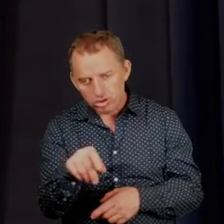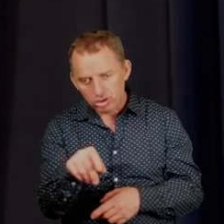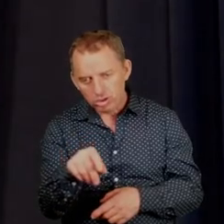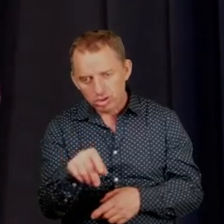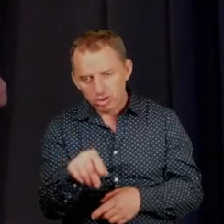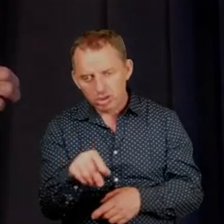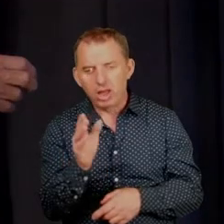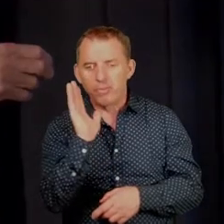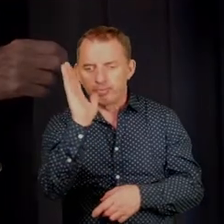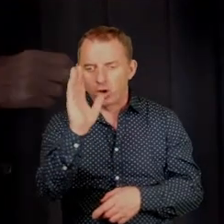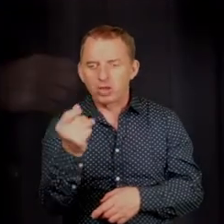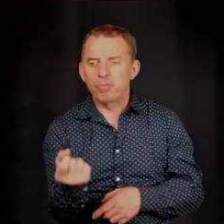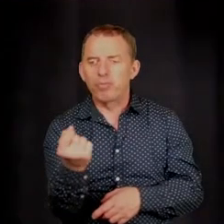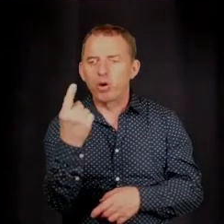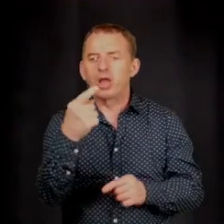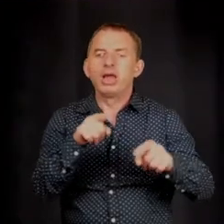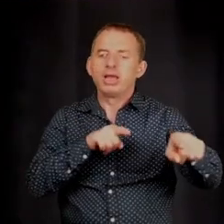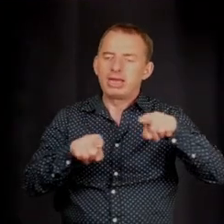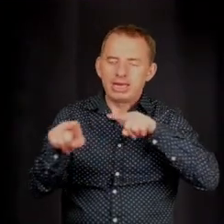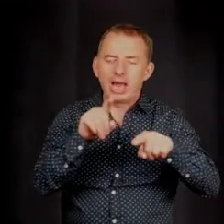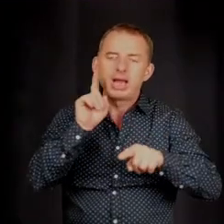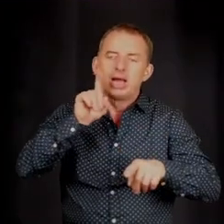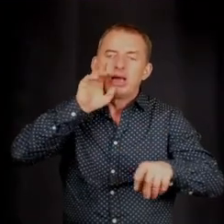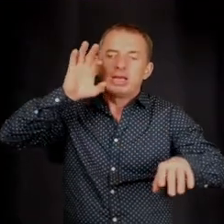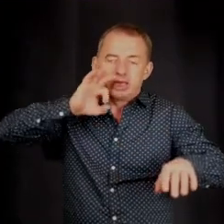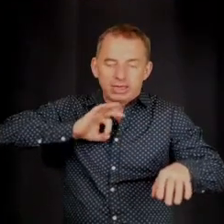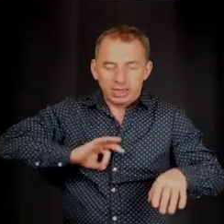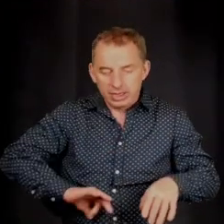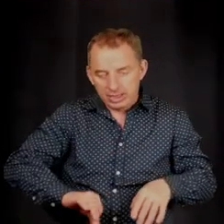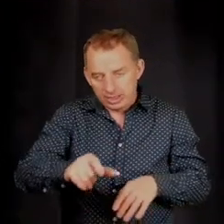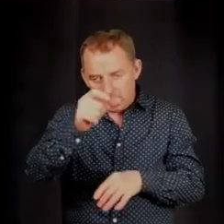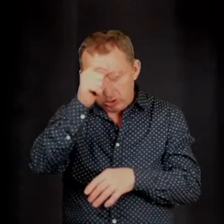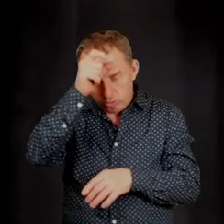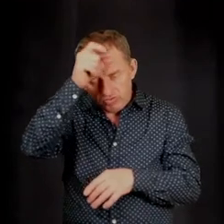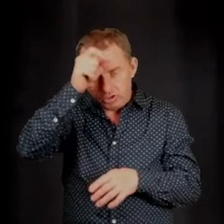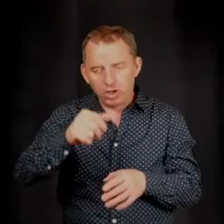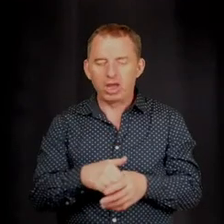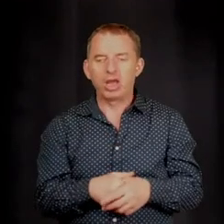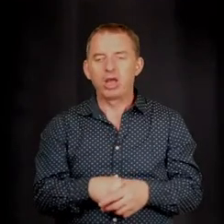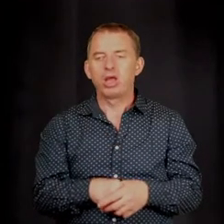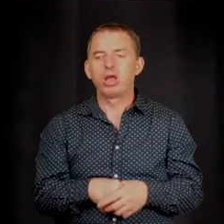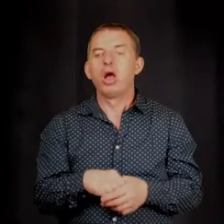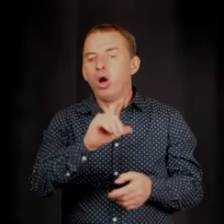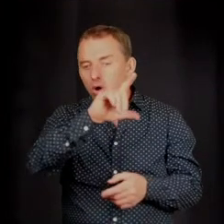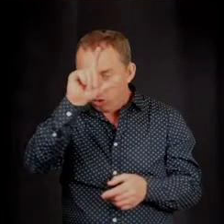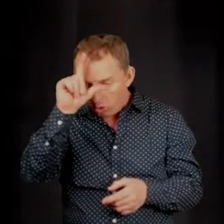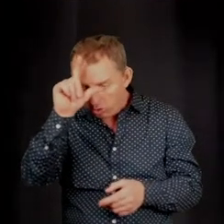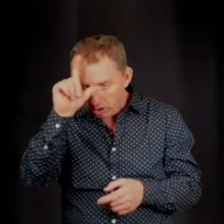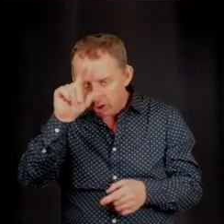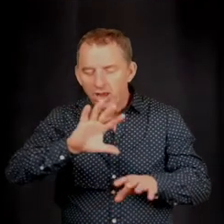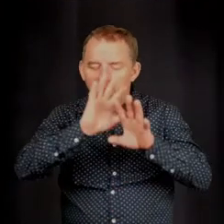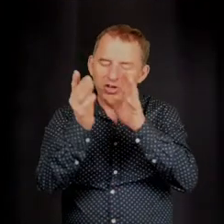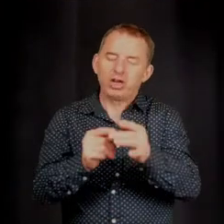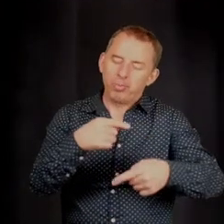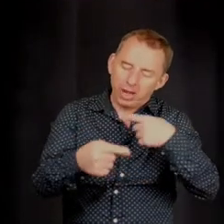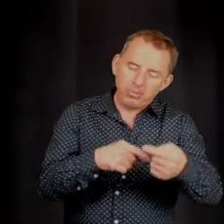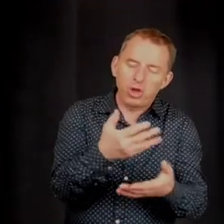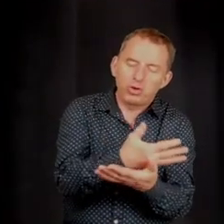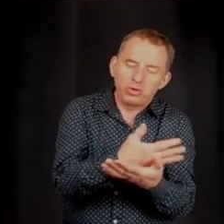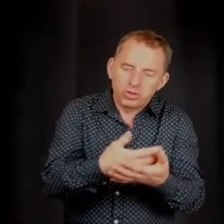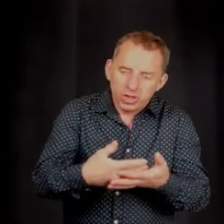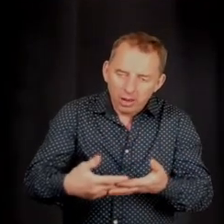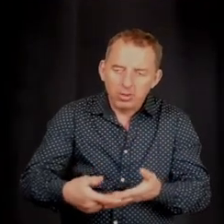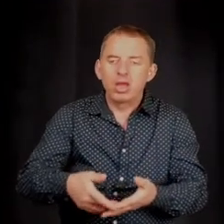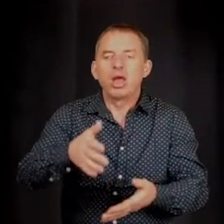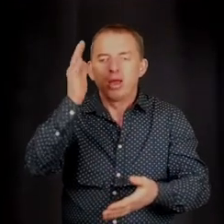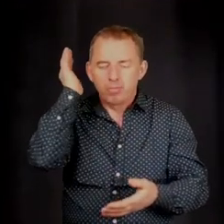potem pojawi się znak Syna Człowieczego. Then all the tribes of the earth are going to mourn. A ludzie wszystkich plemion ziemi będą